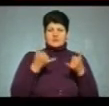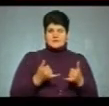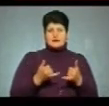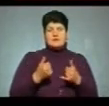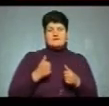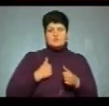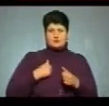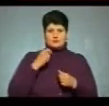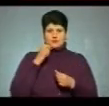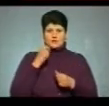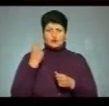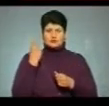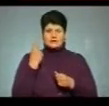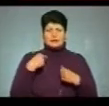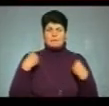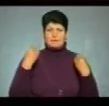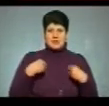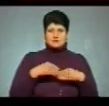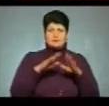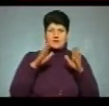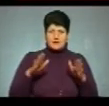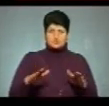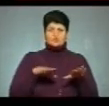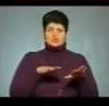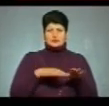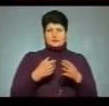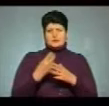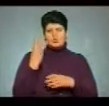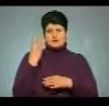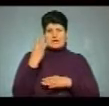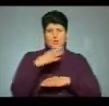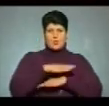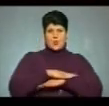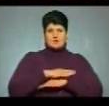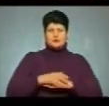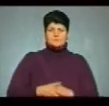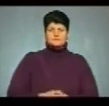України. Один плащ-палатку один учень пошиває за 3 уроки.